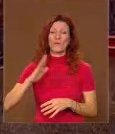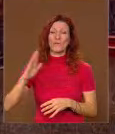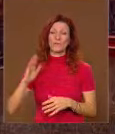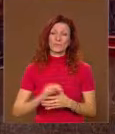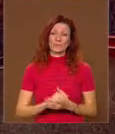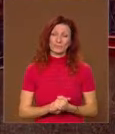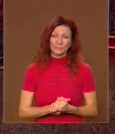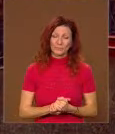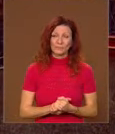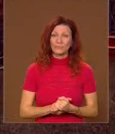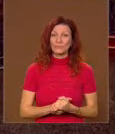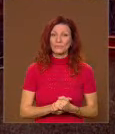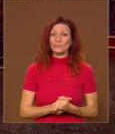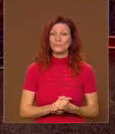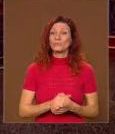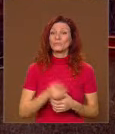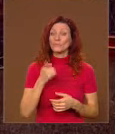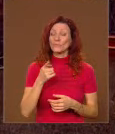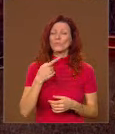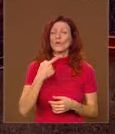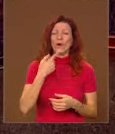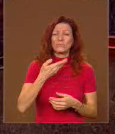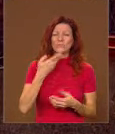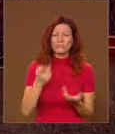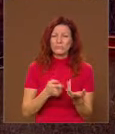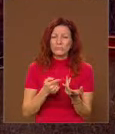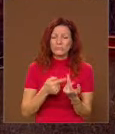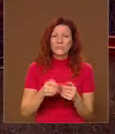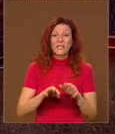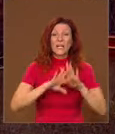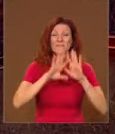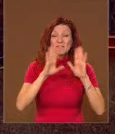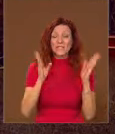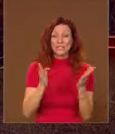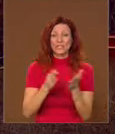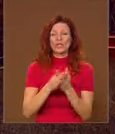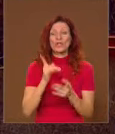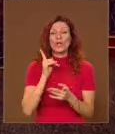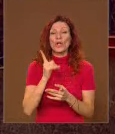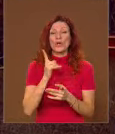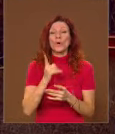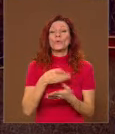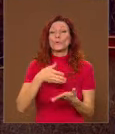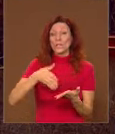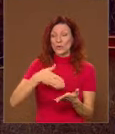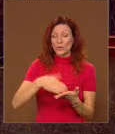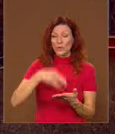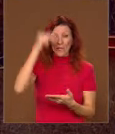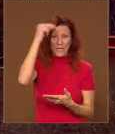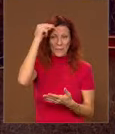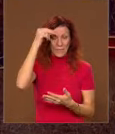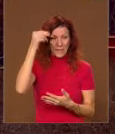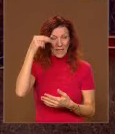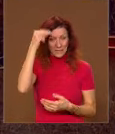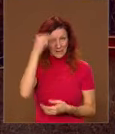По време на Великия вход чуваме как се поменават. Всички от века починали архиереи и ереи, дякони, монаси и